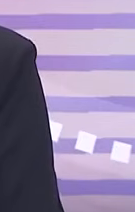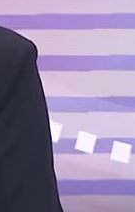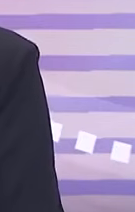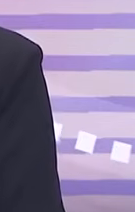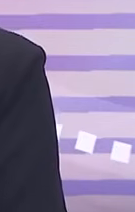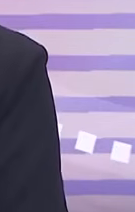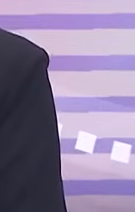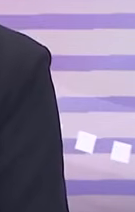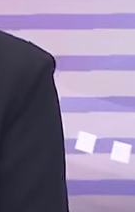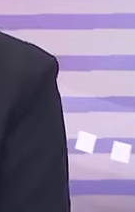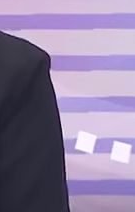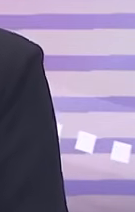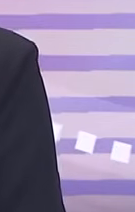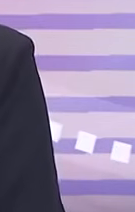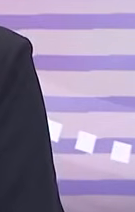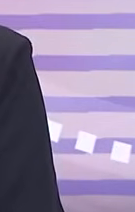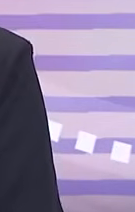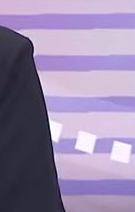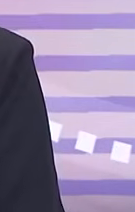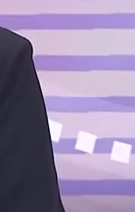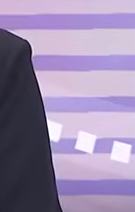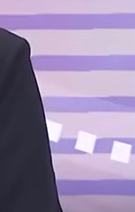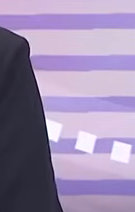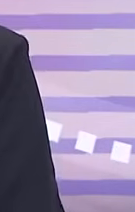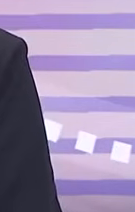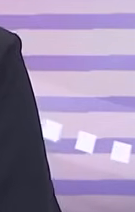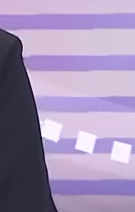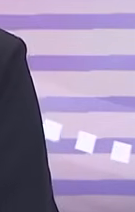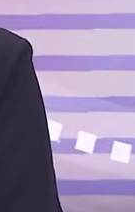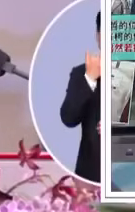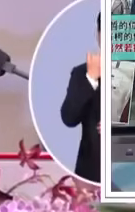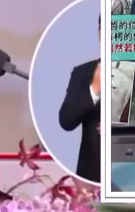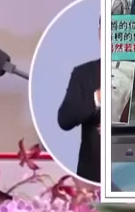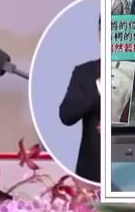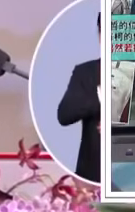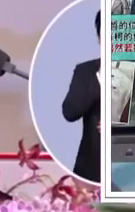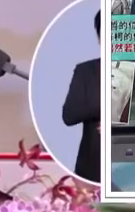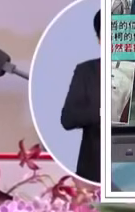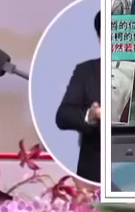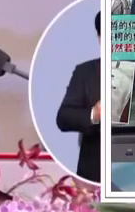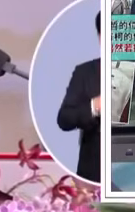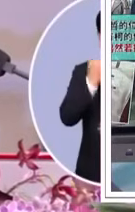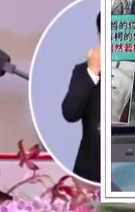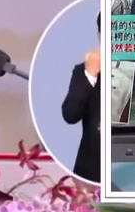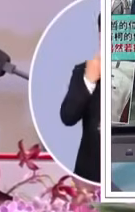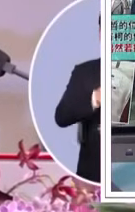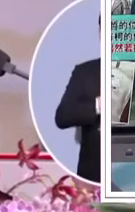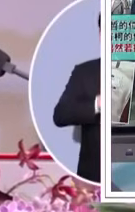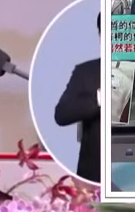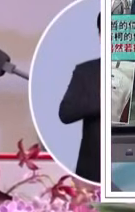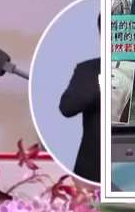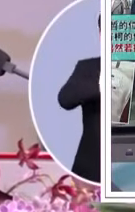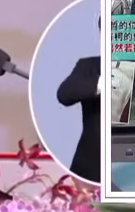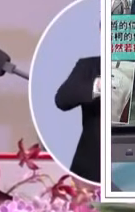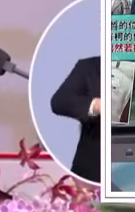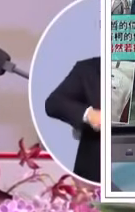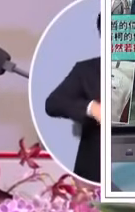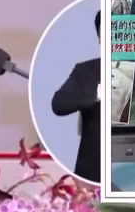间的对照，还有那个赖清德演讲的虚实啊，就那里面有